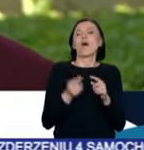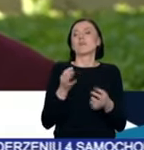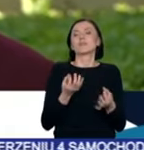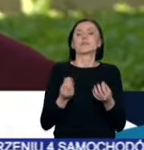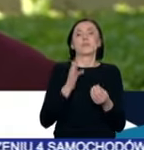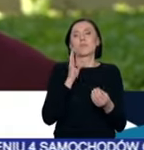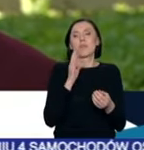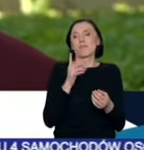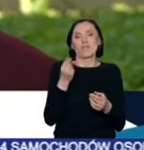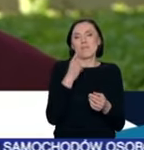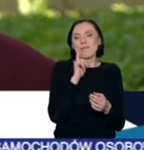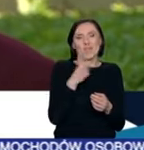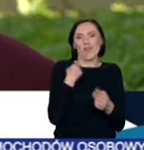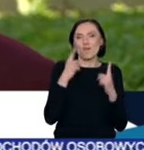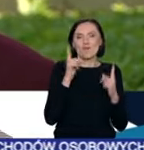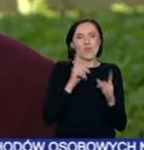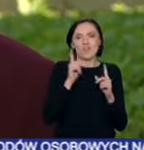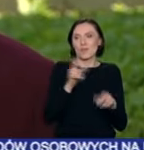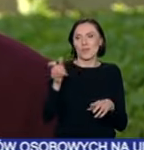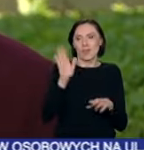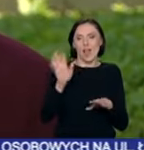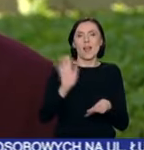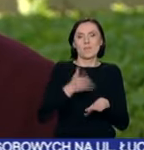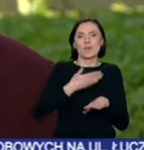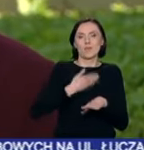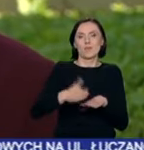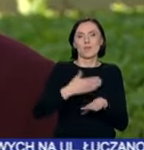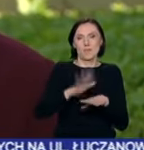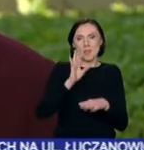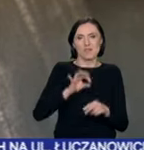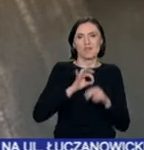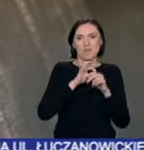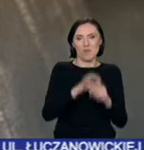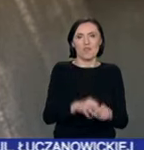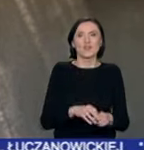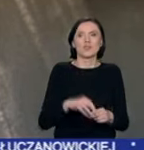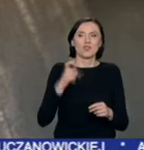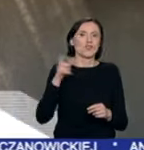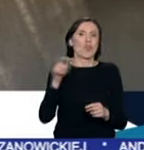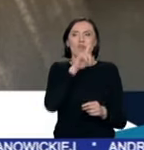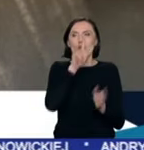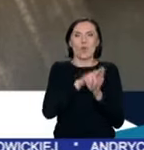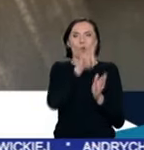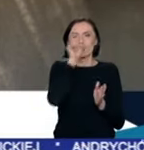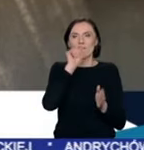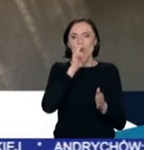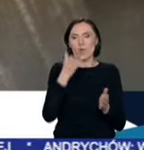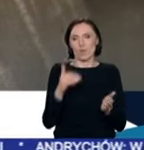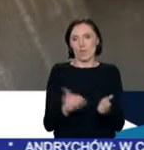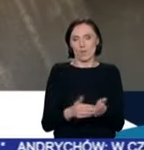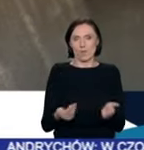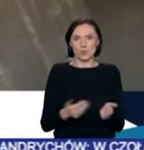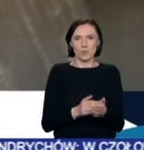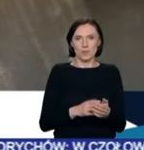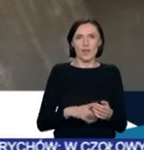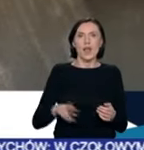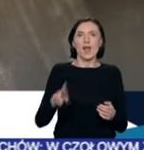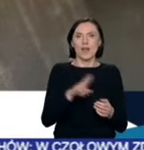dalej miasto będzie prowadziło telewizję, która nikomu nie jest do niczego potrzebna. Miejscy radni wstrzymali dalsze